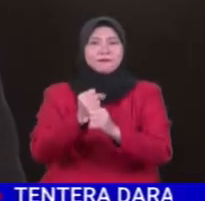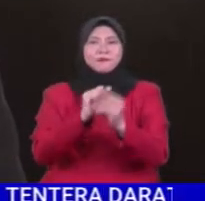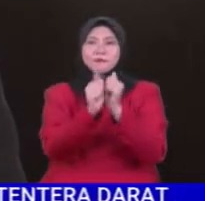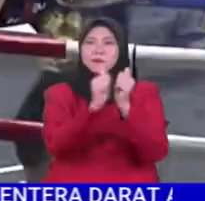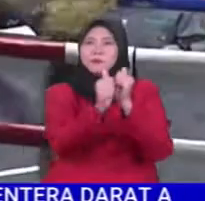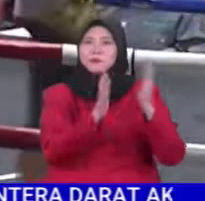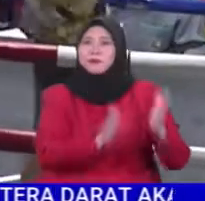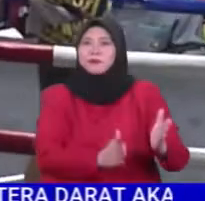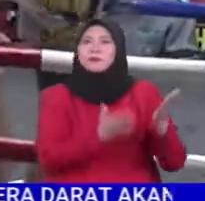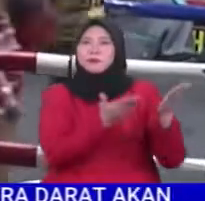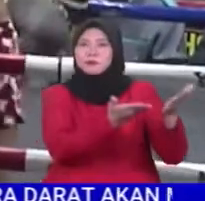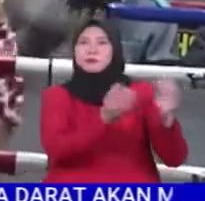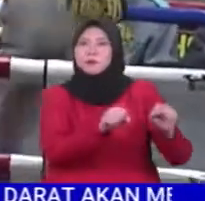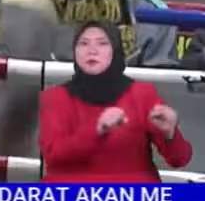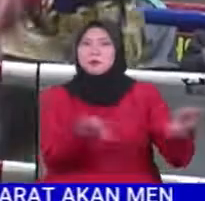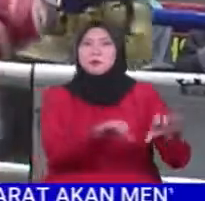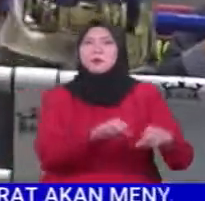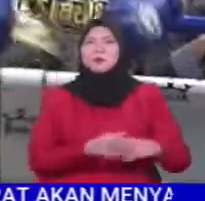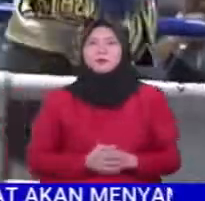kita boleh buat.